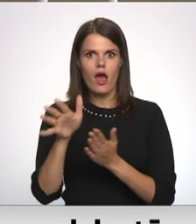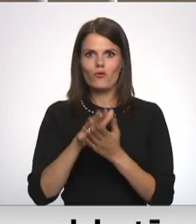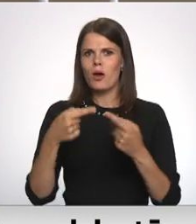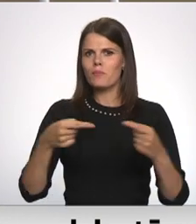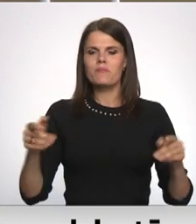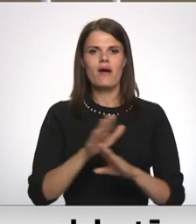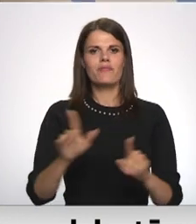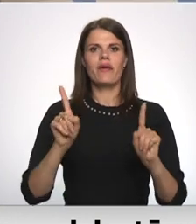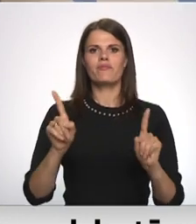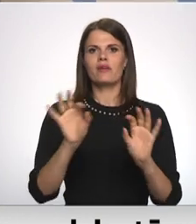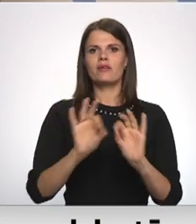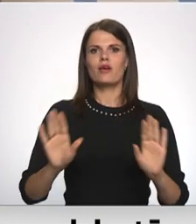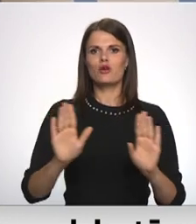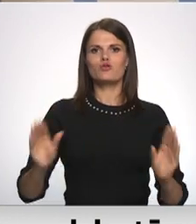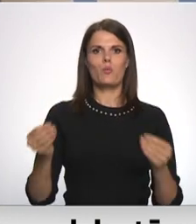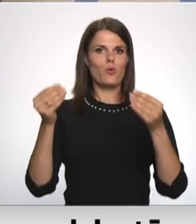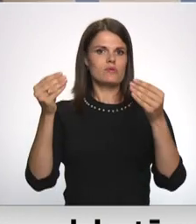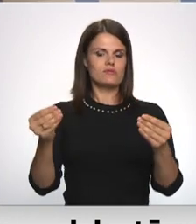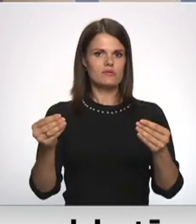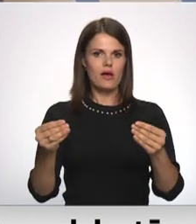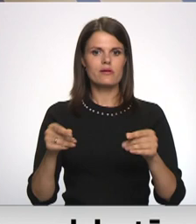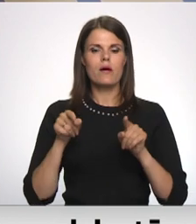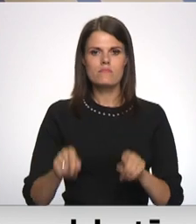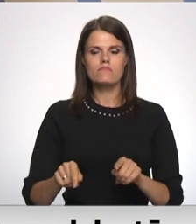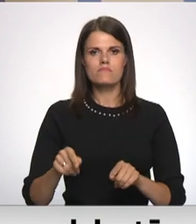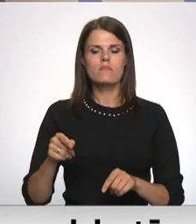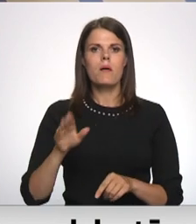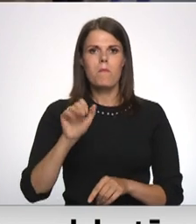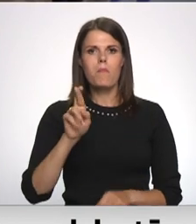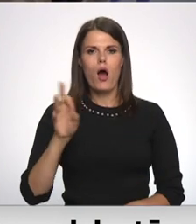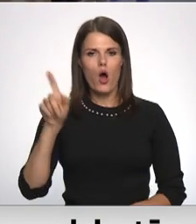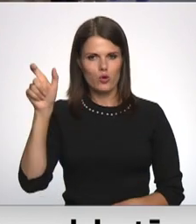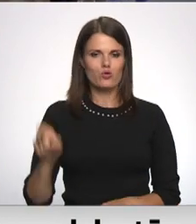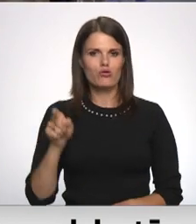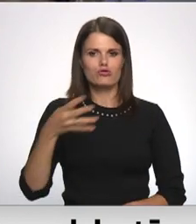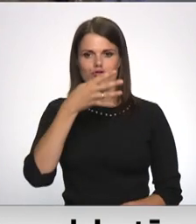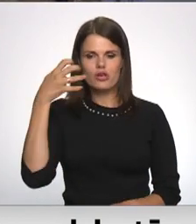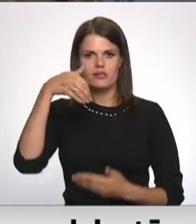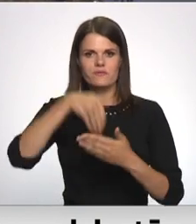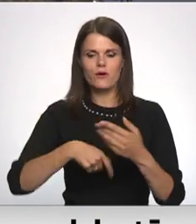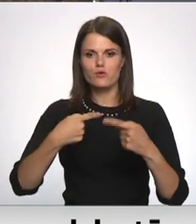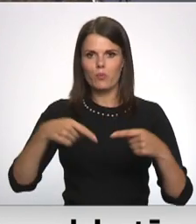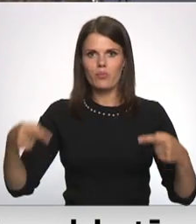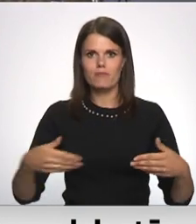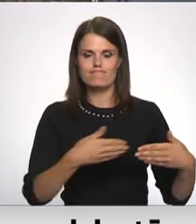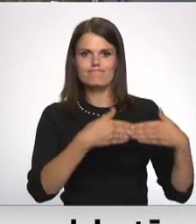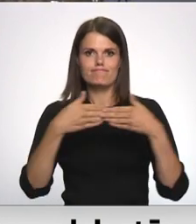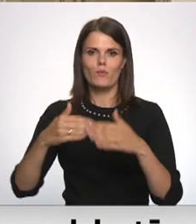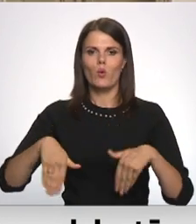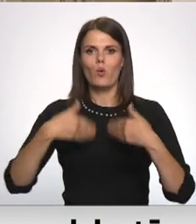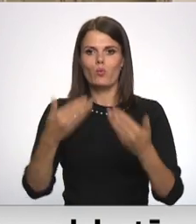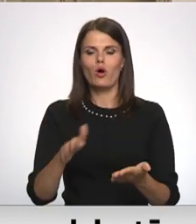tikai vitrīna muzejā. Barons Pēters fon Klopmans gandrīz 400 vēsturiskos priekšmetus Lielvircavas muižai nodevis